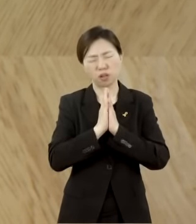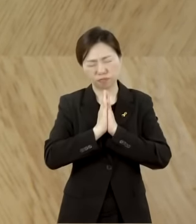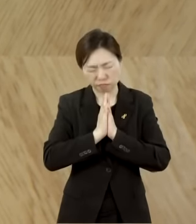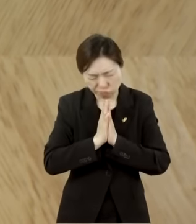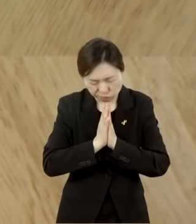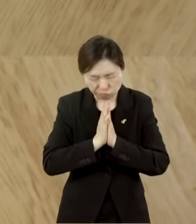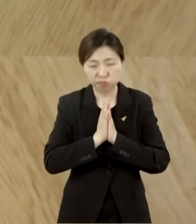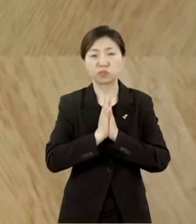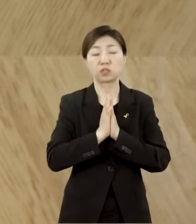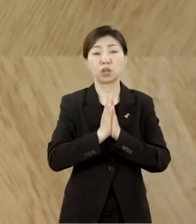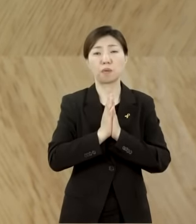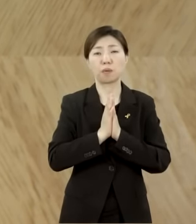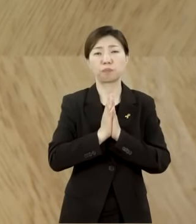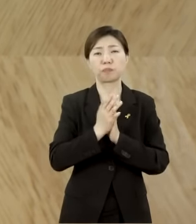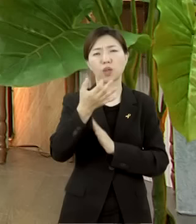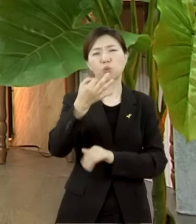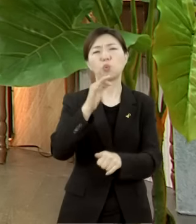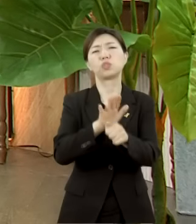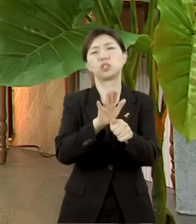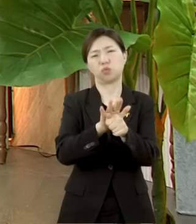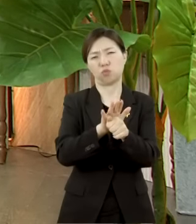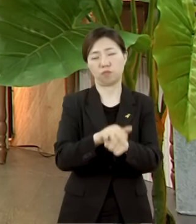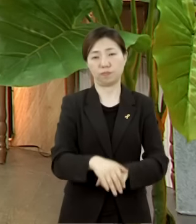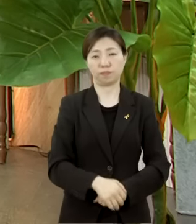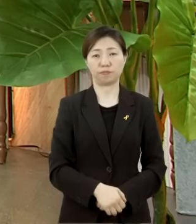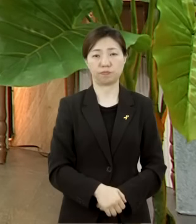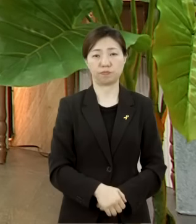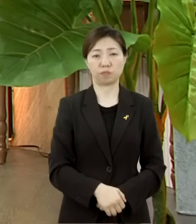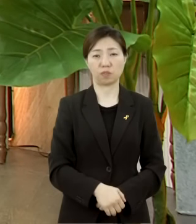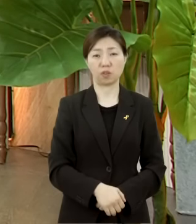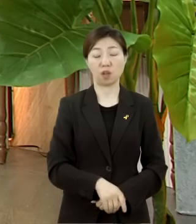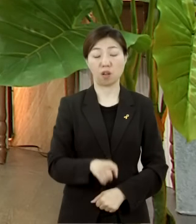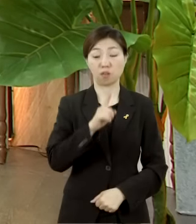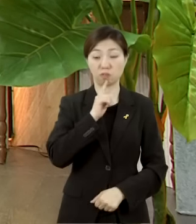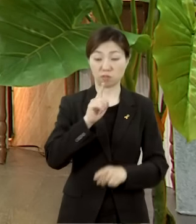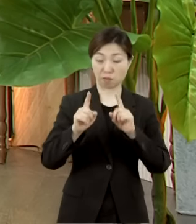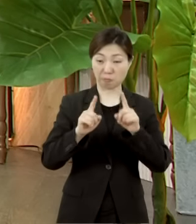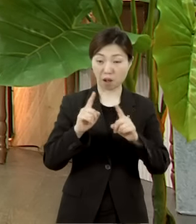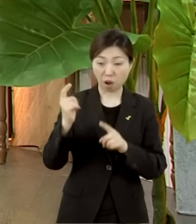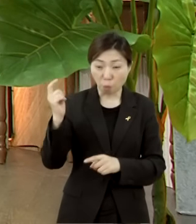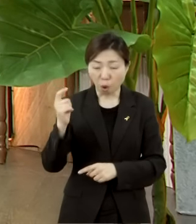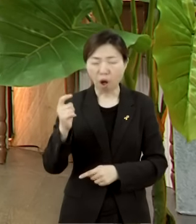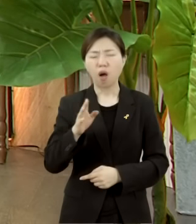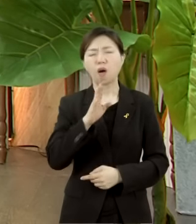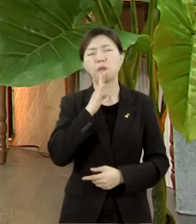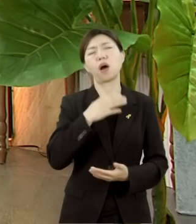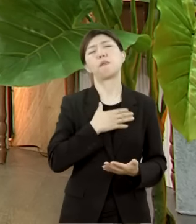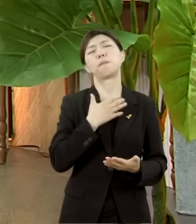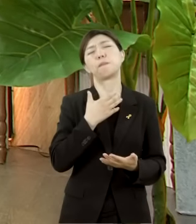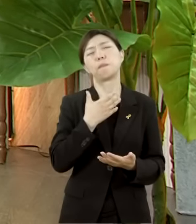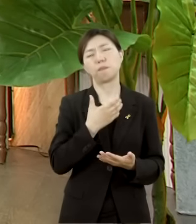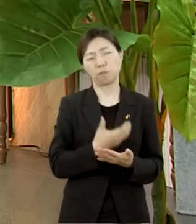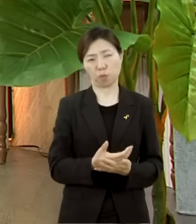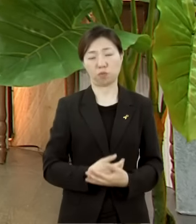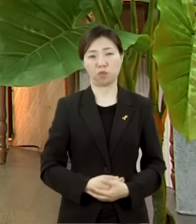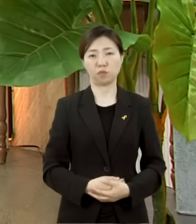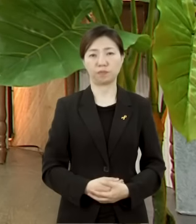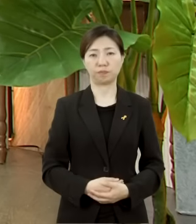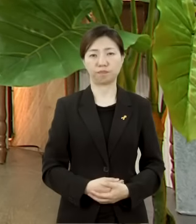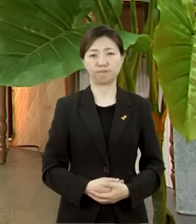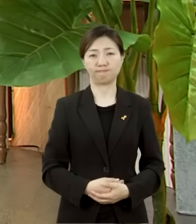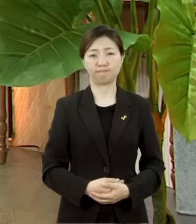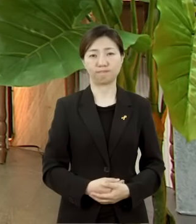하셨다고 합니다 참 참 감동스러운 그런 마음입니다 그래서